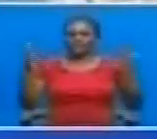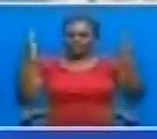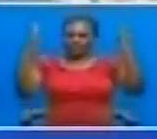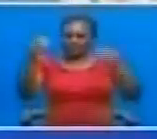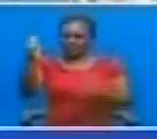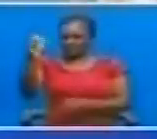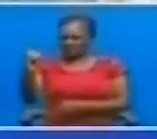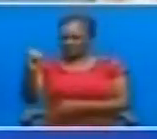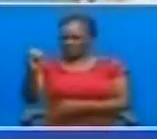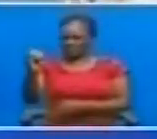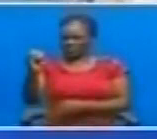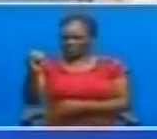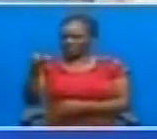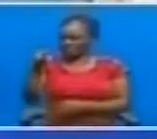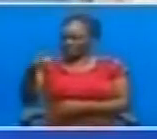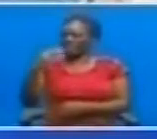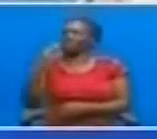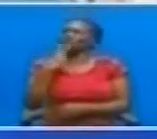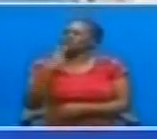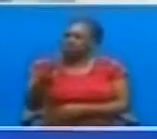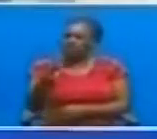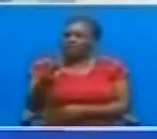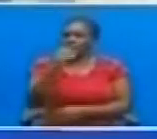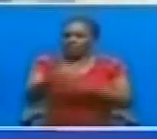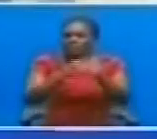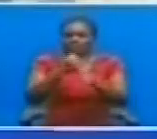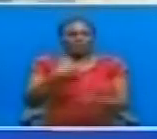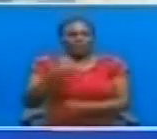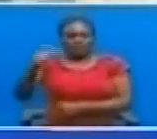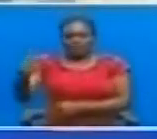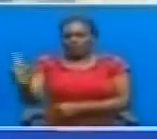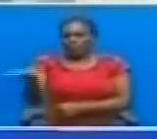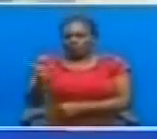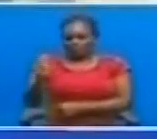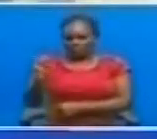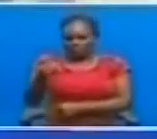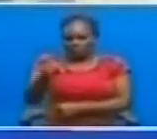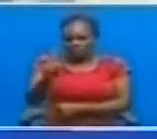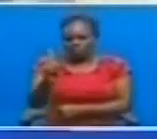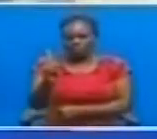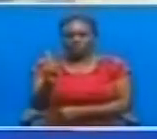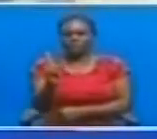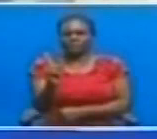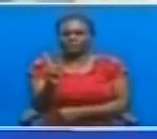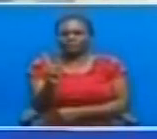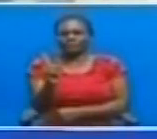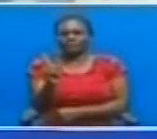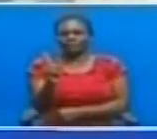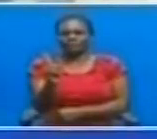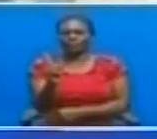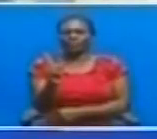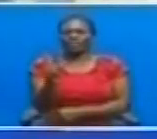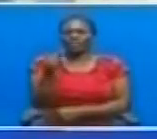celebrated 50 years. Wao wana celebrate 250 years. Hawa marais wengine wana, wanapata kuwa